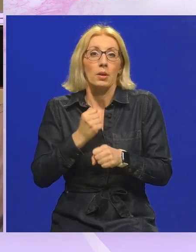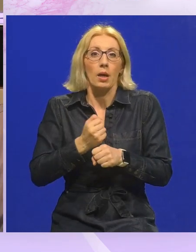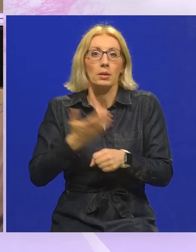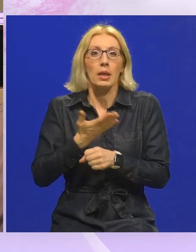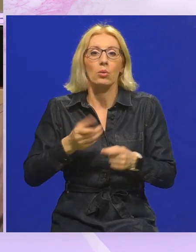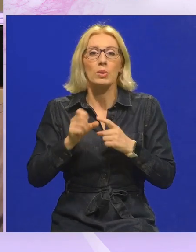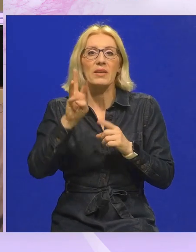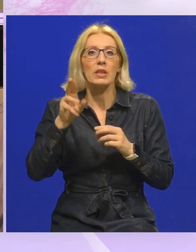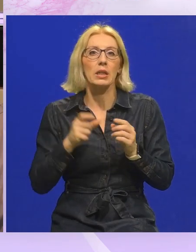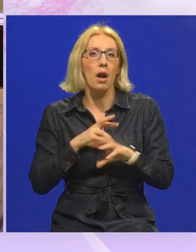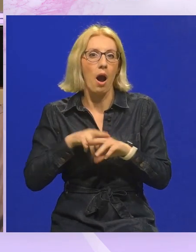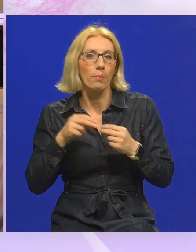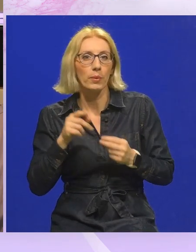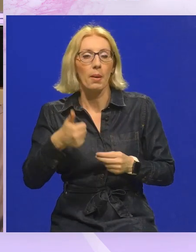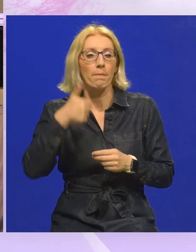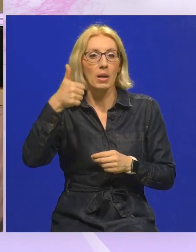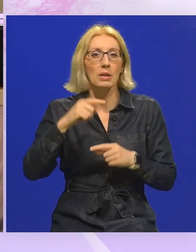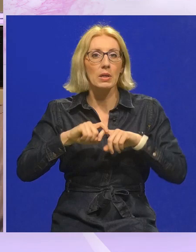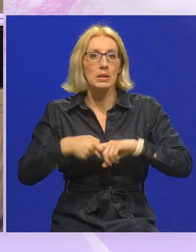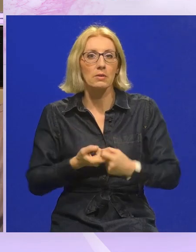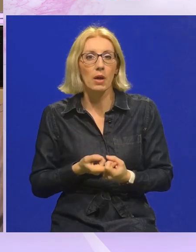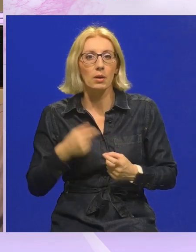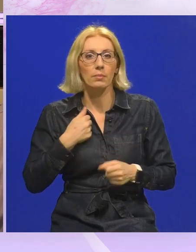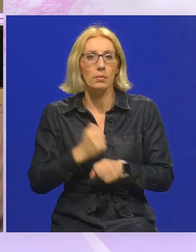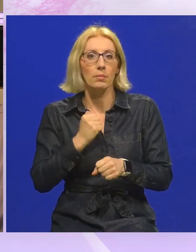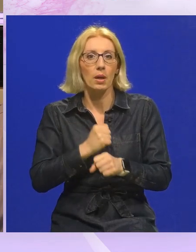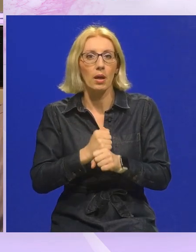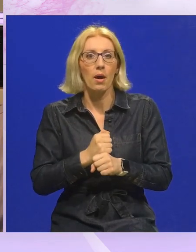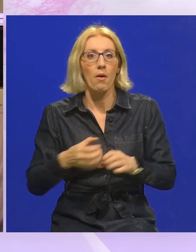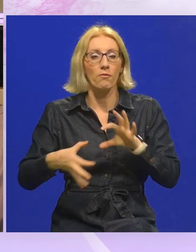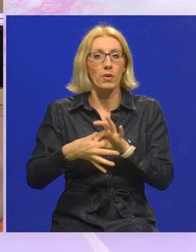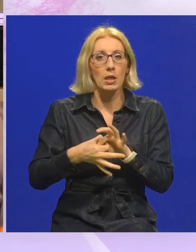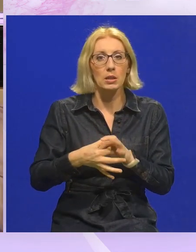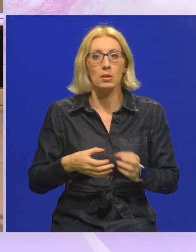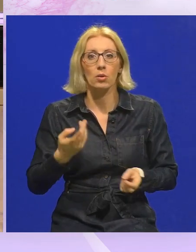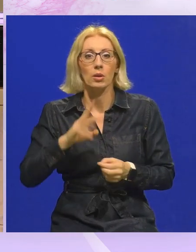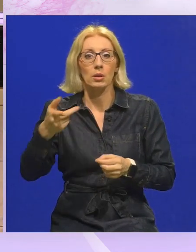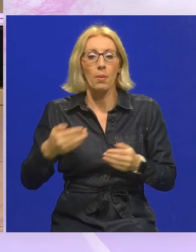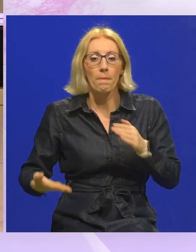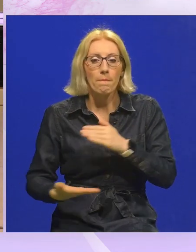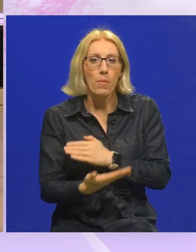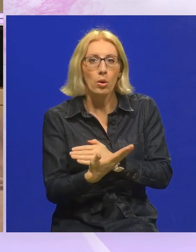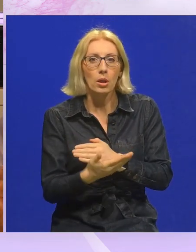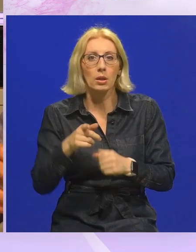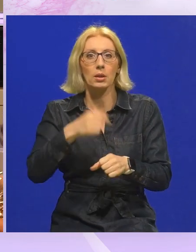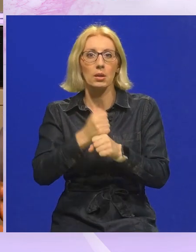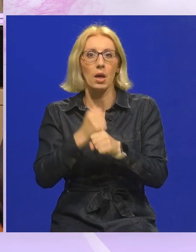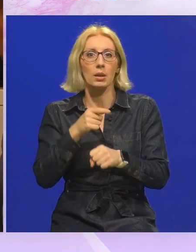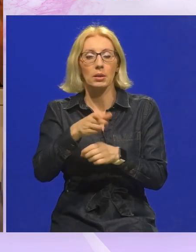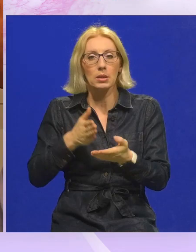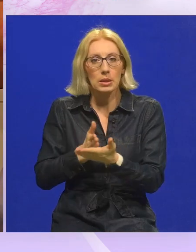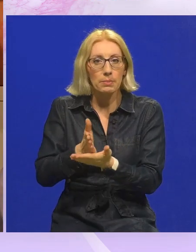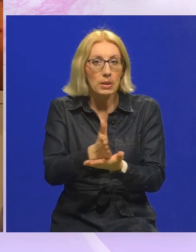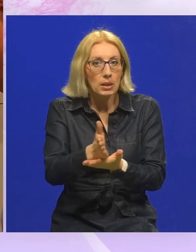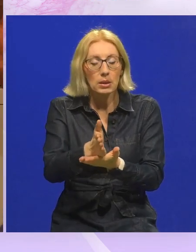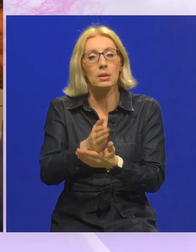svoju svrhu. Tako da je prva stvar koju smo mi u stvari napravili vezano, dakle, za nekakvu podlogu za izradu tih smjernica koje su nam bile